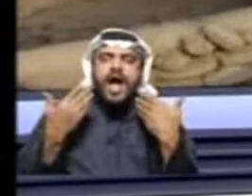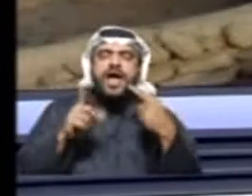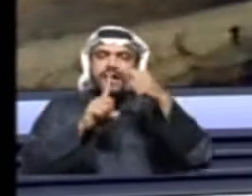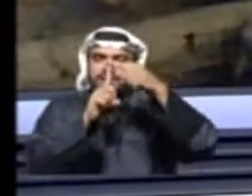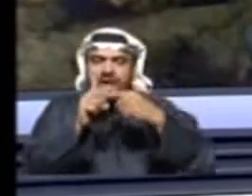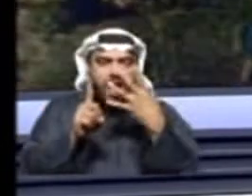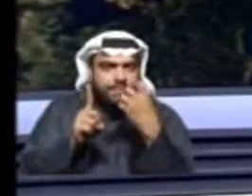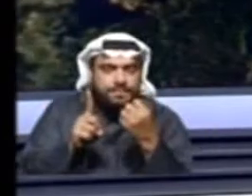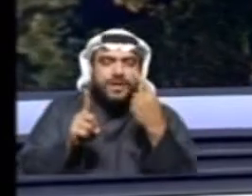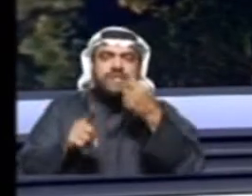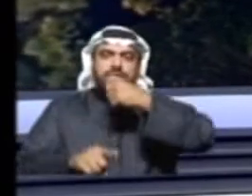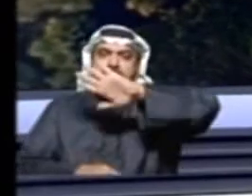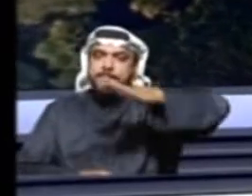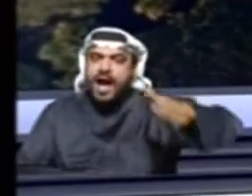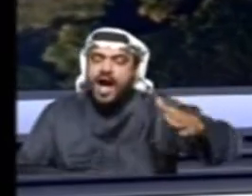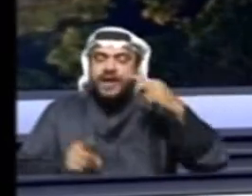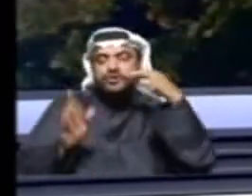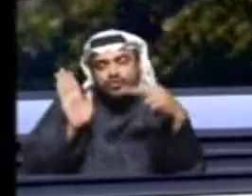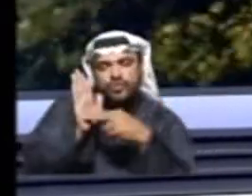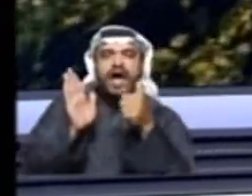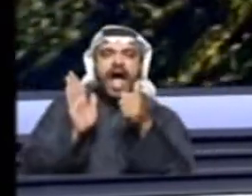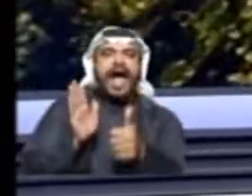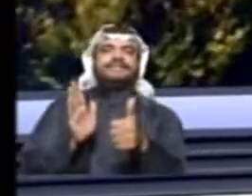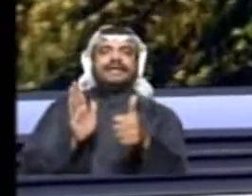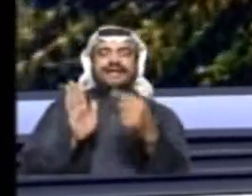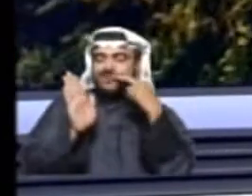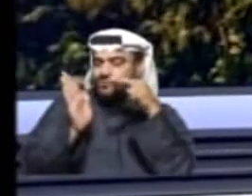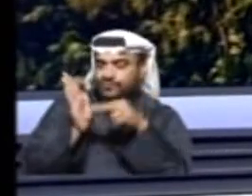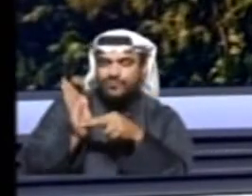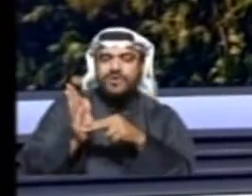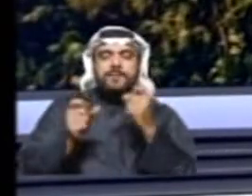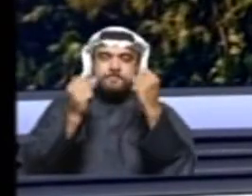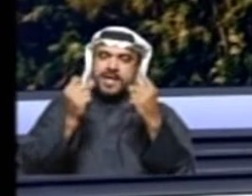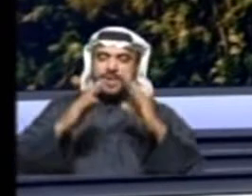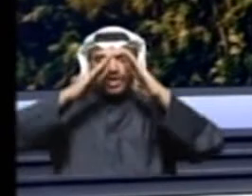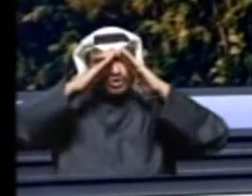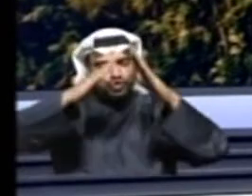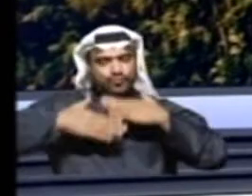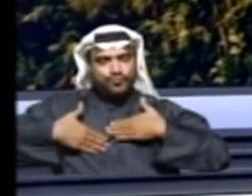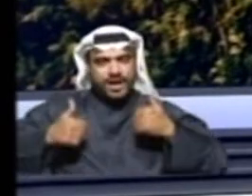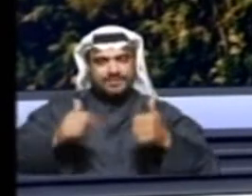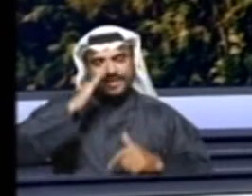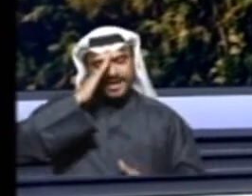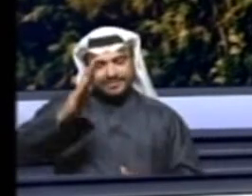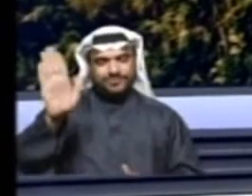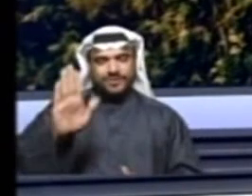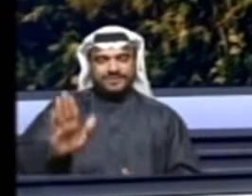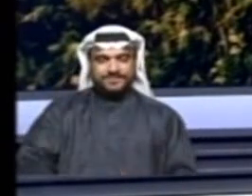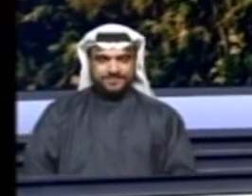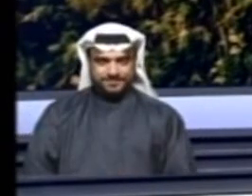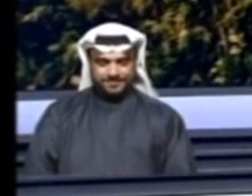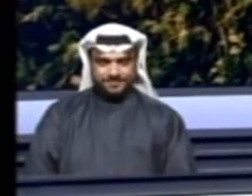الأرصاد الجوية، ومن خلال حساب وزارة الإعلام في مواقع التواصل الاجتماعي. تنتهي جولتنا ونعود إلى الاستديو وزملاء إيمان أحمد